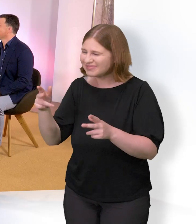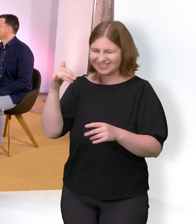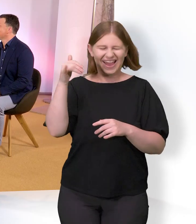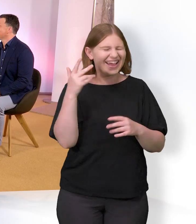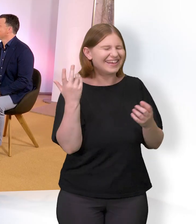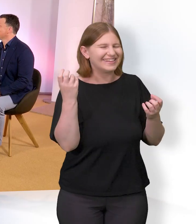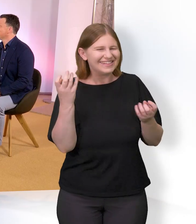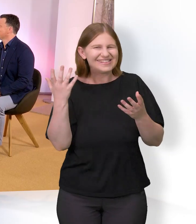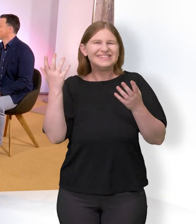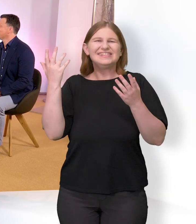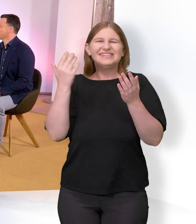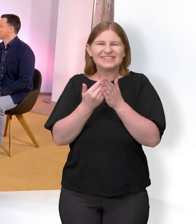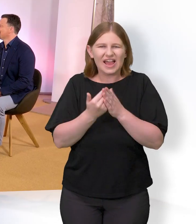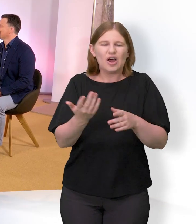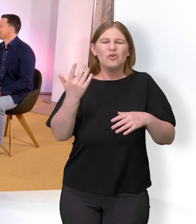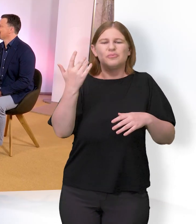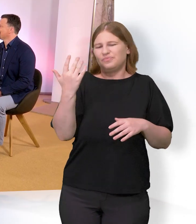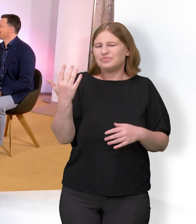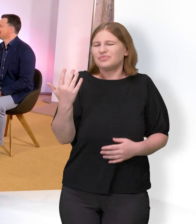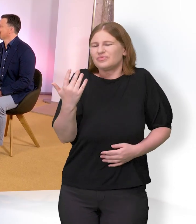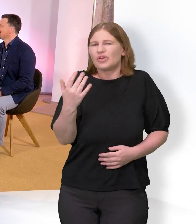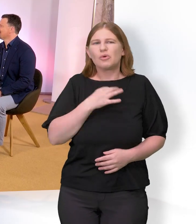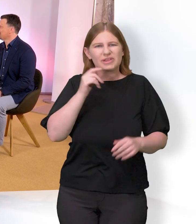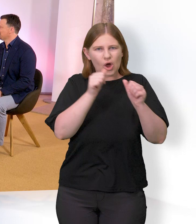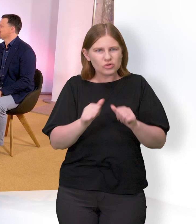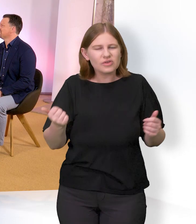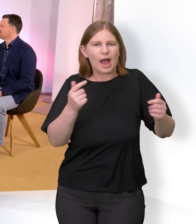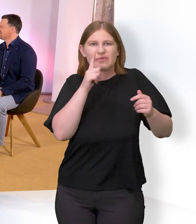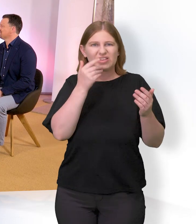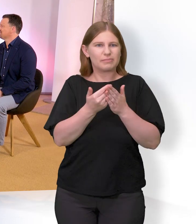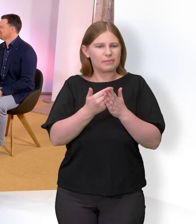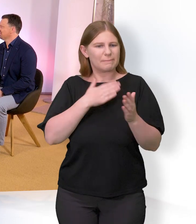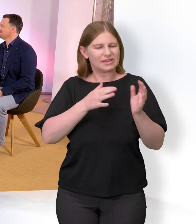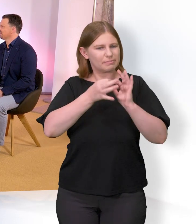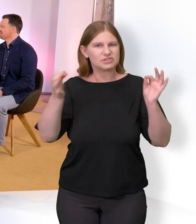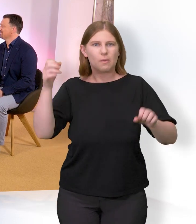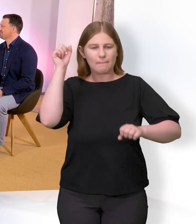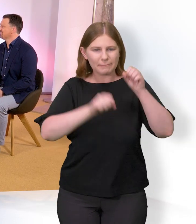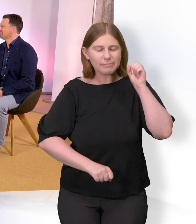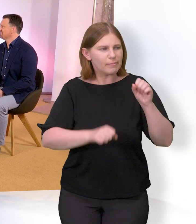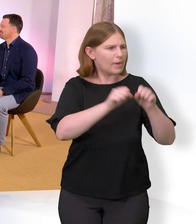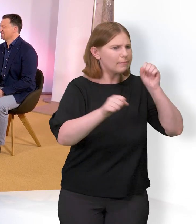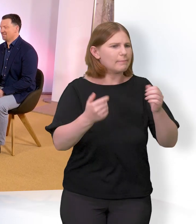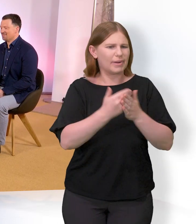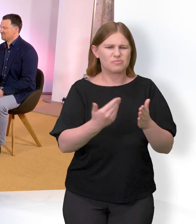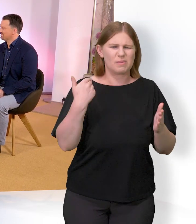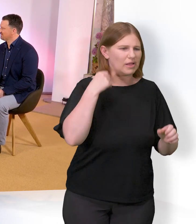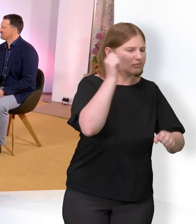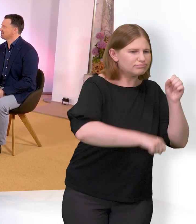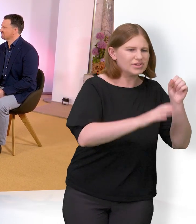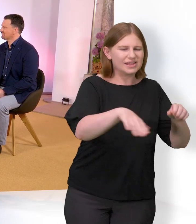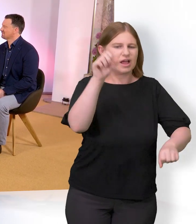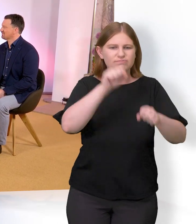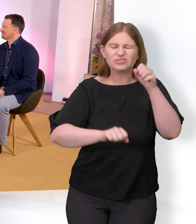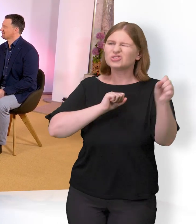glücklich. Aber wenn diese Beziehungen wegbrechen, bricht meine Beziehung zu Jesus nie weg. Was machen denn die alleine im Gefängnis sind?